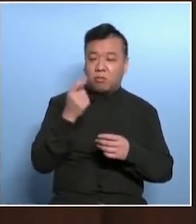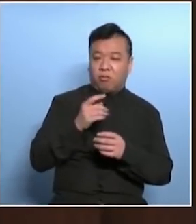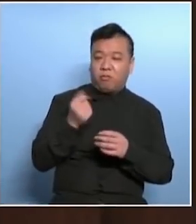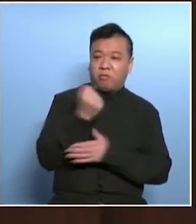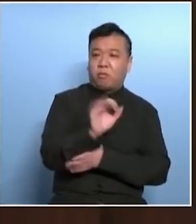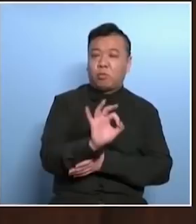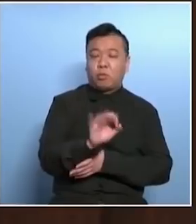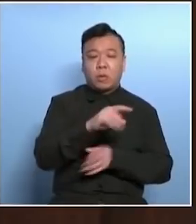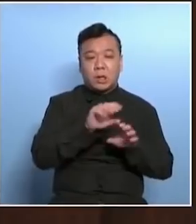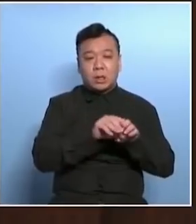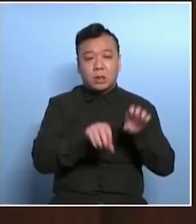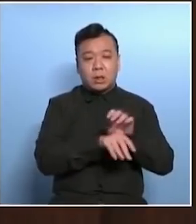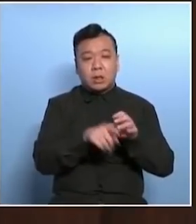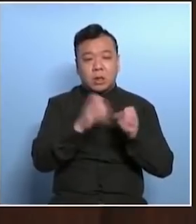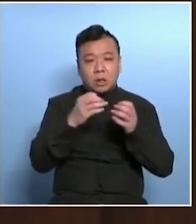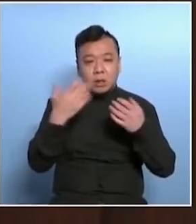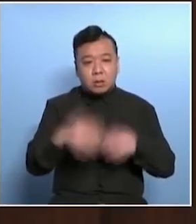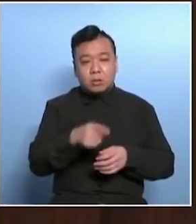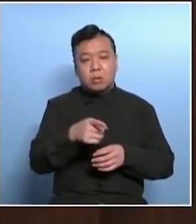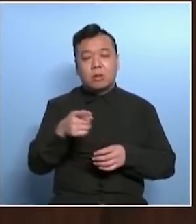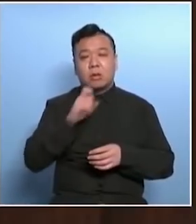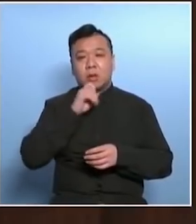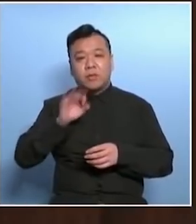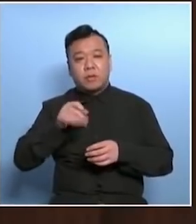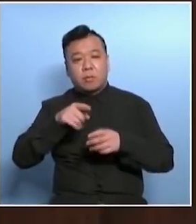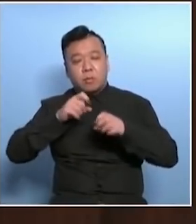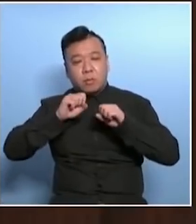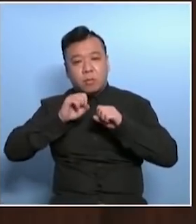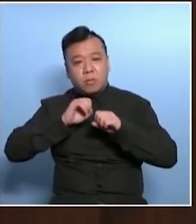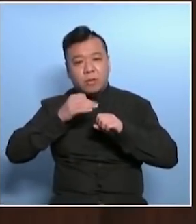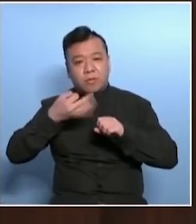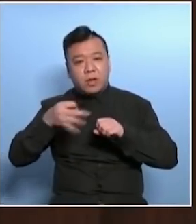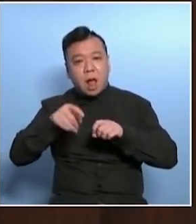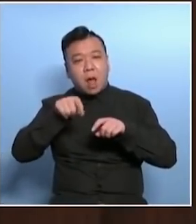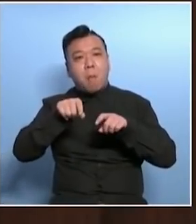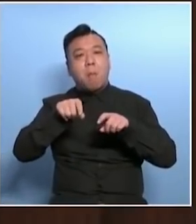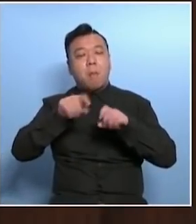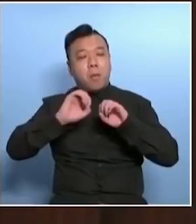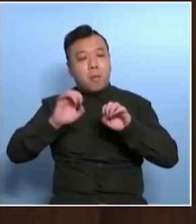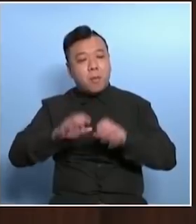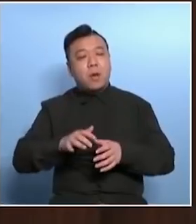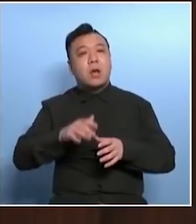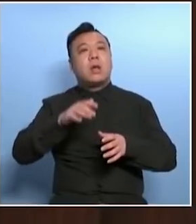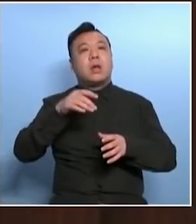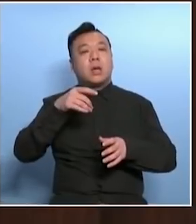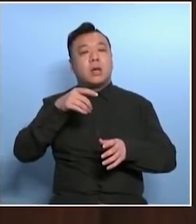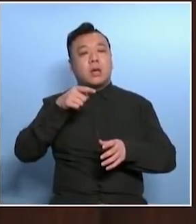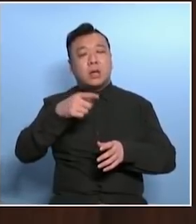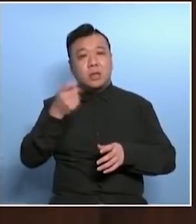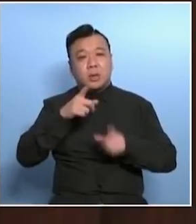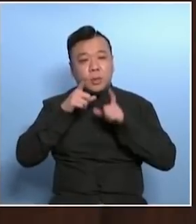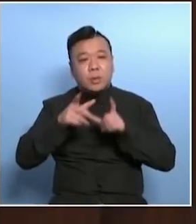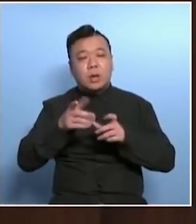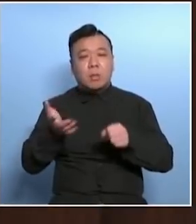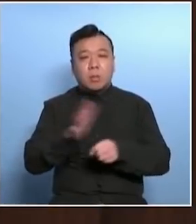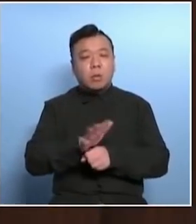啊！嚇，傾完教科書教材咪傾芬蘭報告咯。嚇，咁所以咧，我覺得就冇咩再要回應